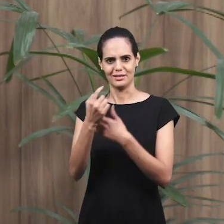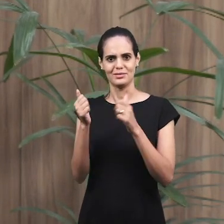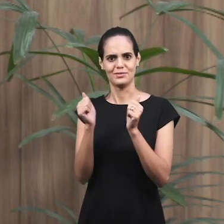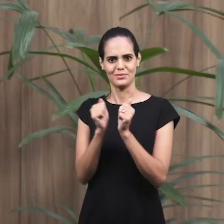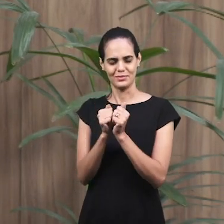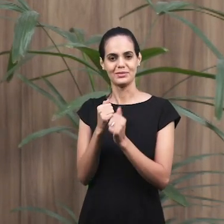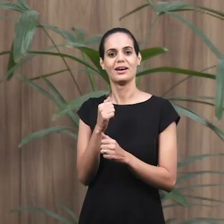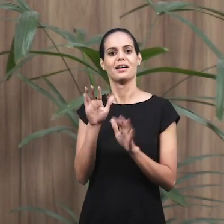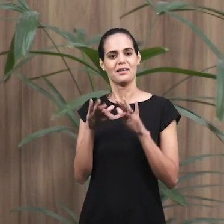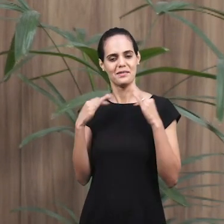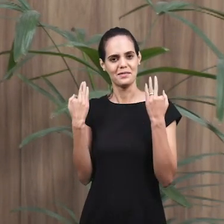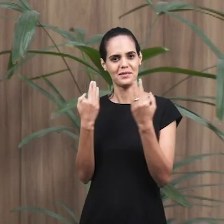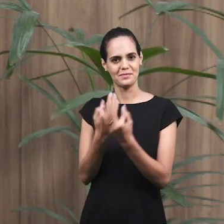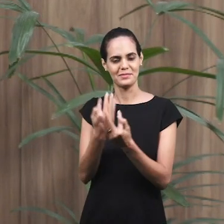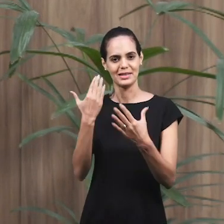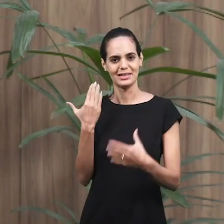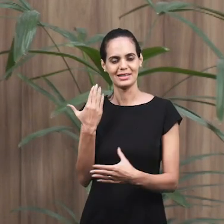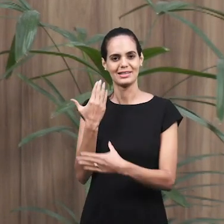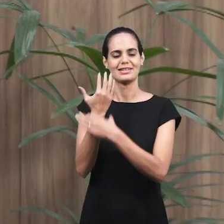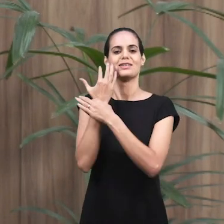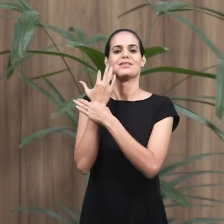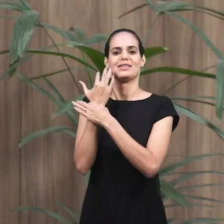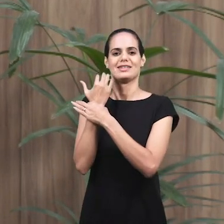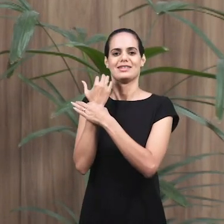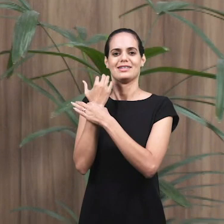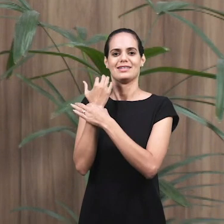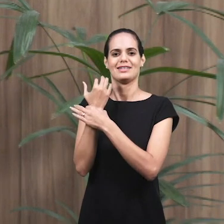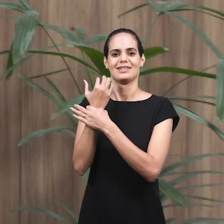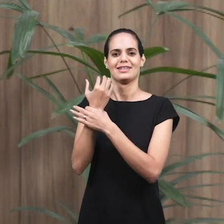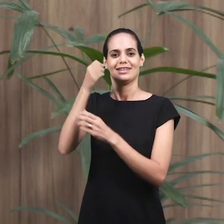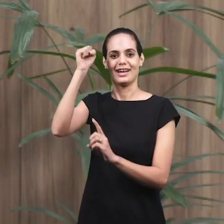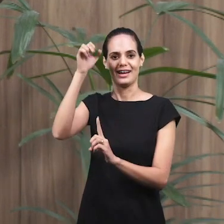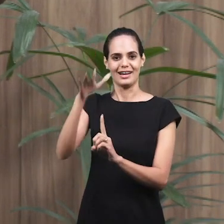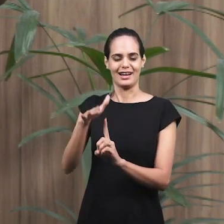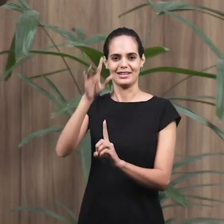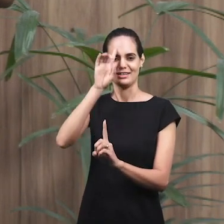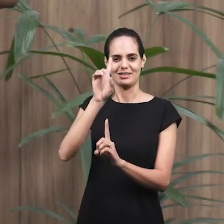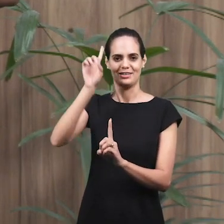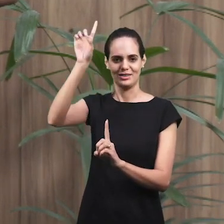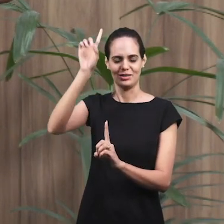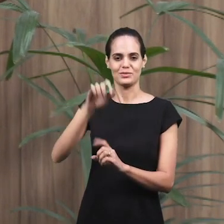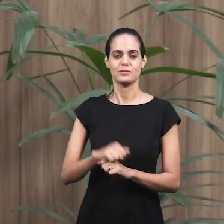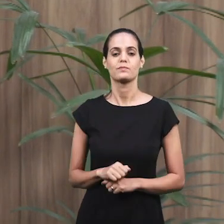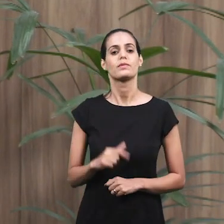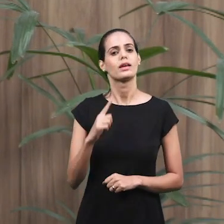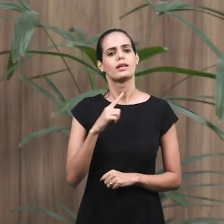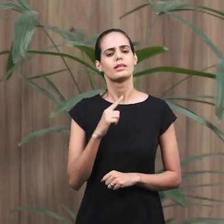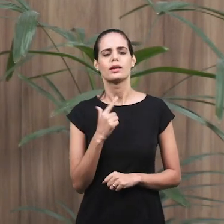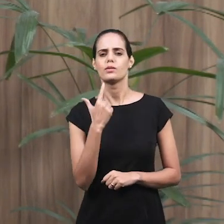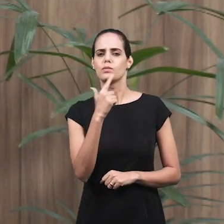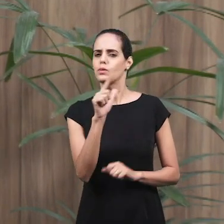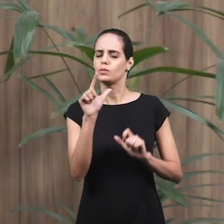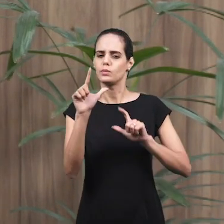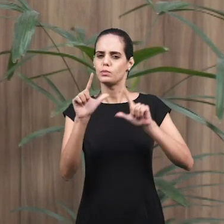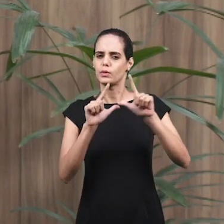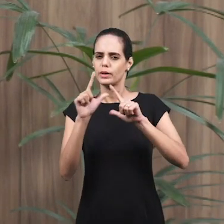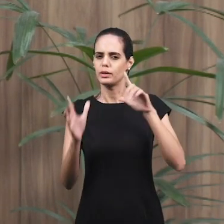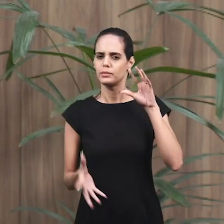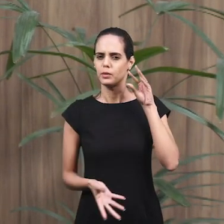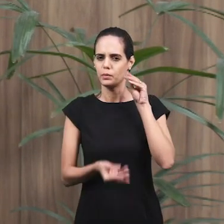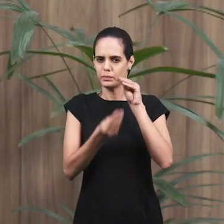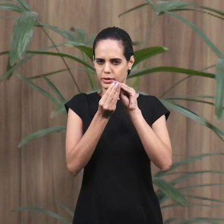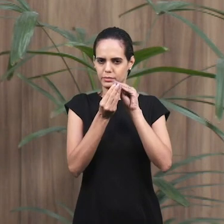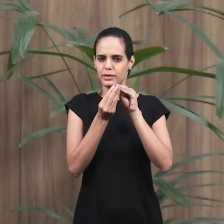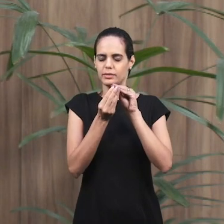la sécurité de sa grâce. Un épisode complémentaire sur cette thématique avec les témoignages avec les